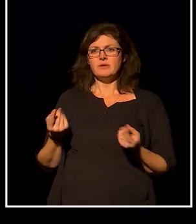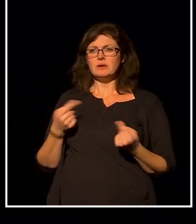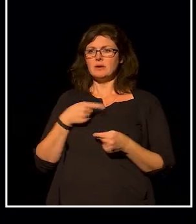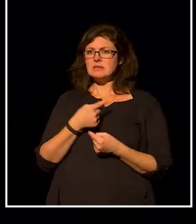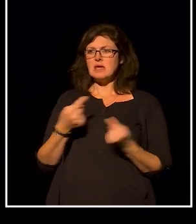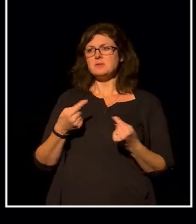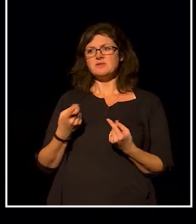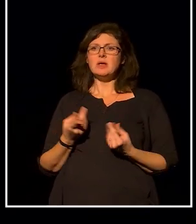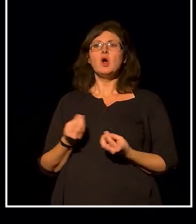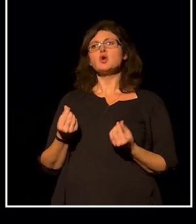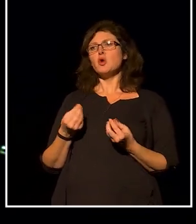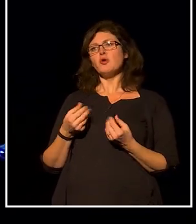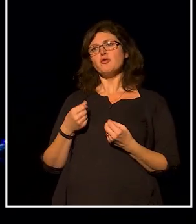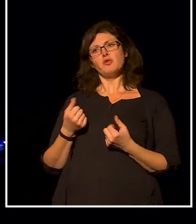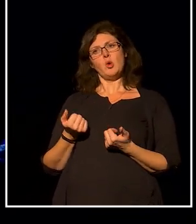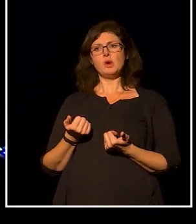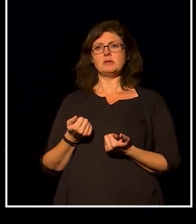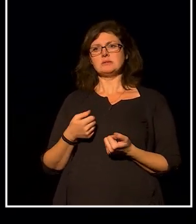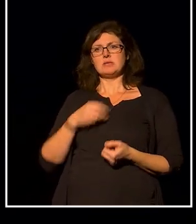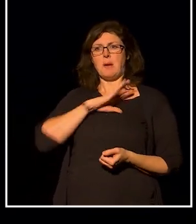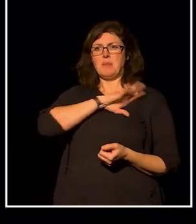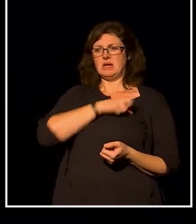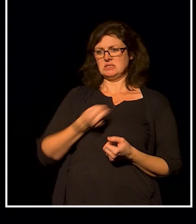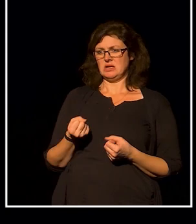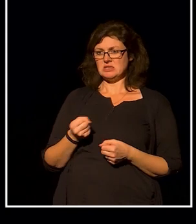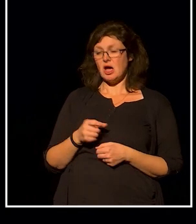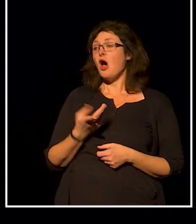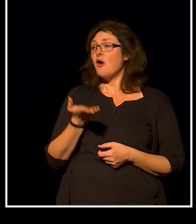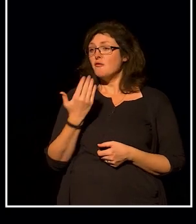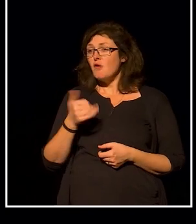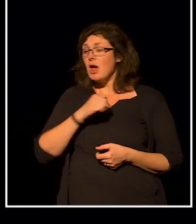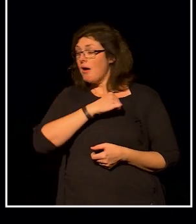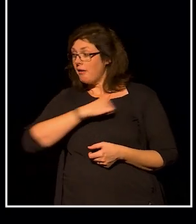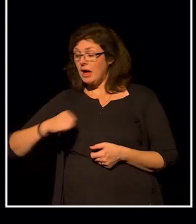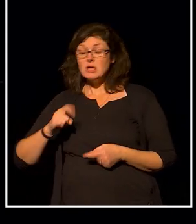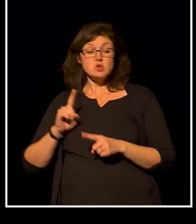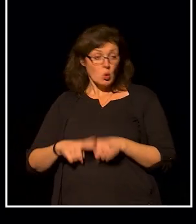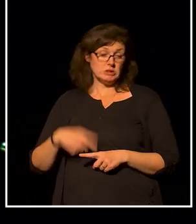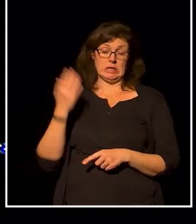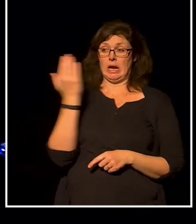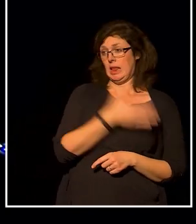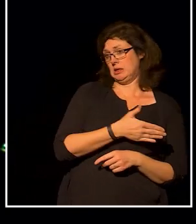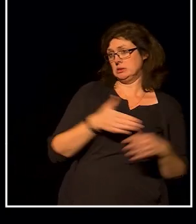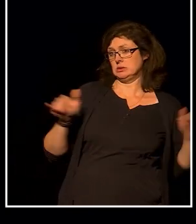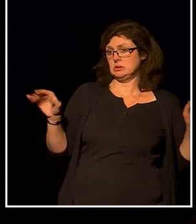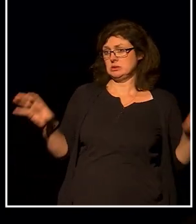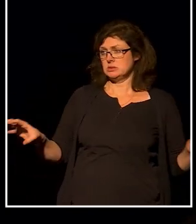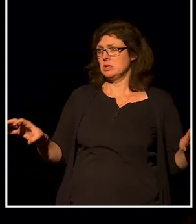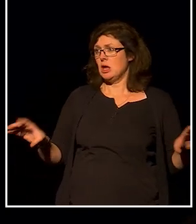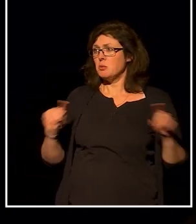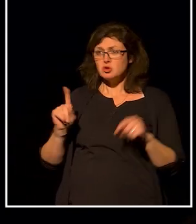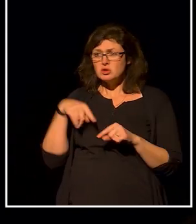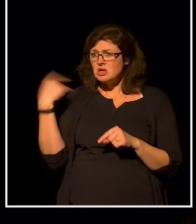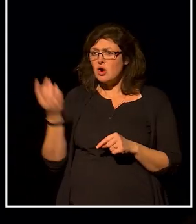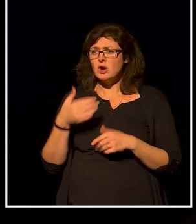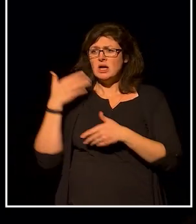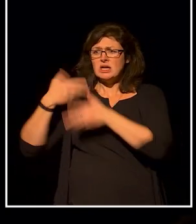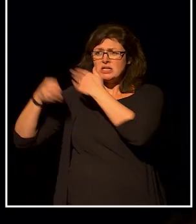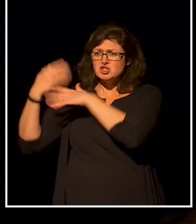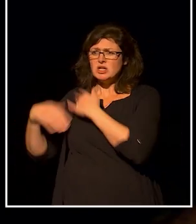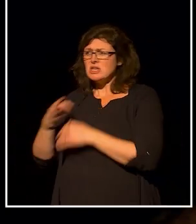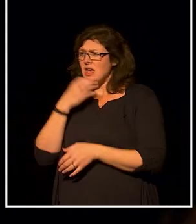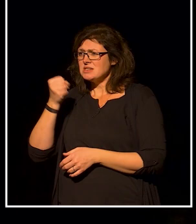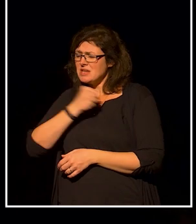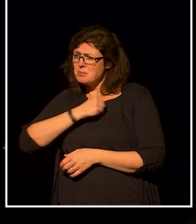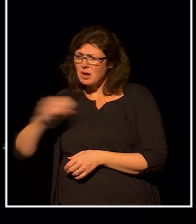GefühlspalästinenserInnen, und zwar von rechts und von links. Das muss man auch ganz deutlich sagen. Also es gibt auch in der Geschichte der extremen Rechten in Deutschland, aber